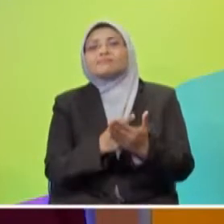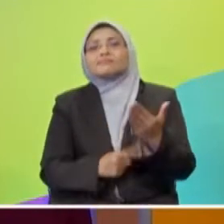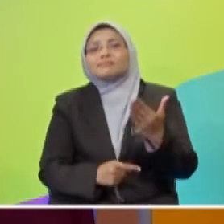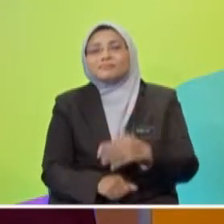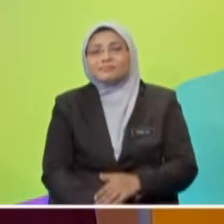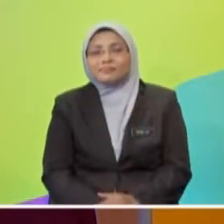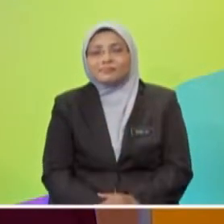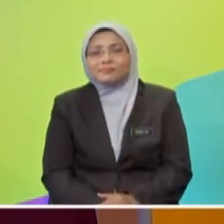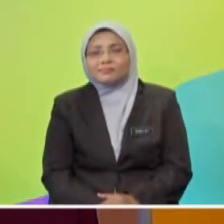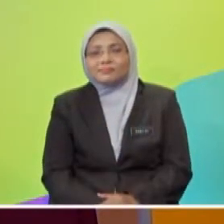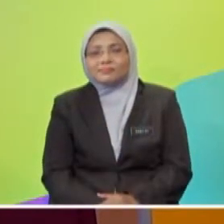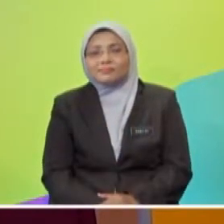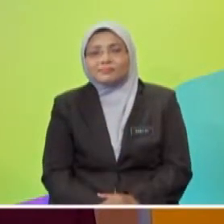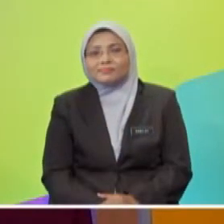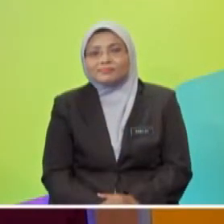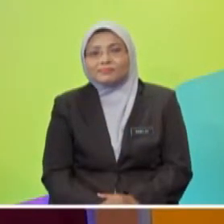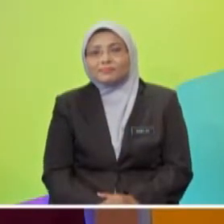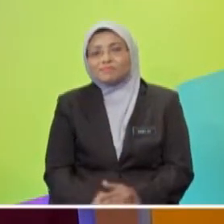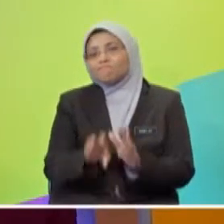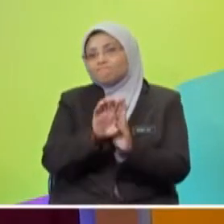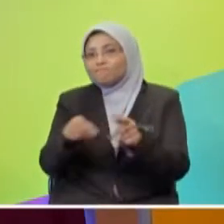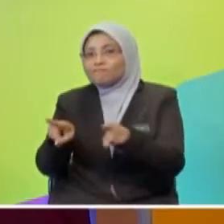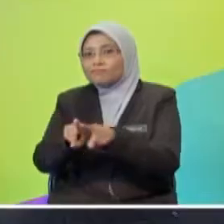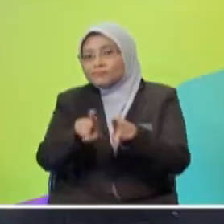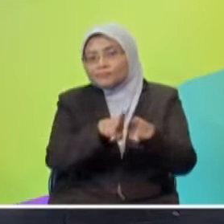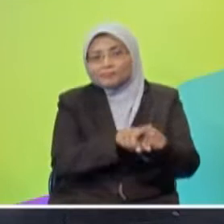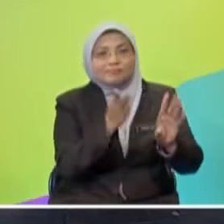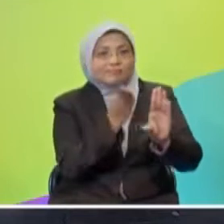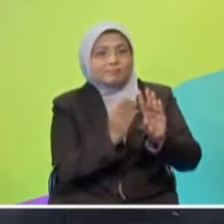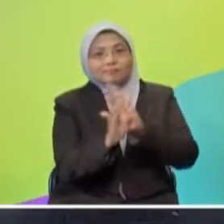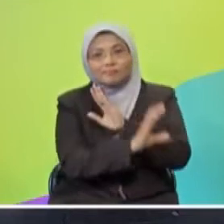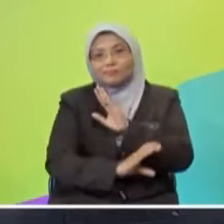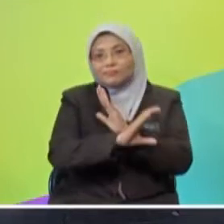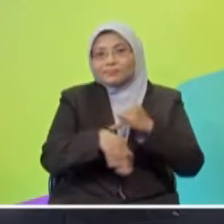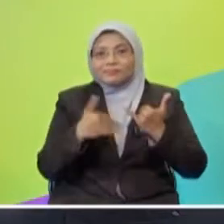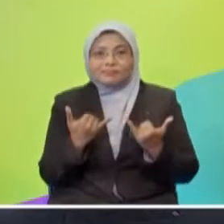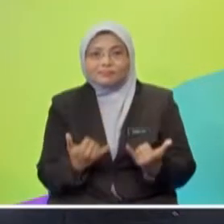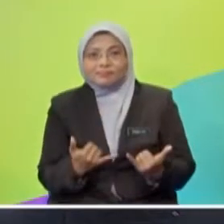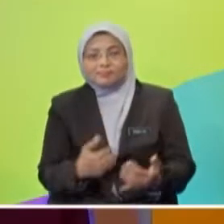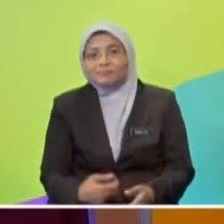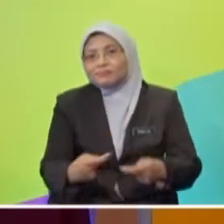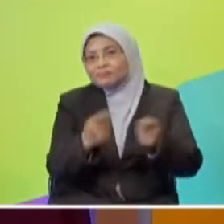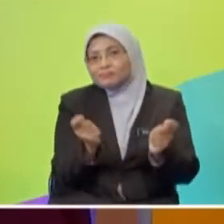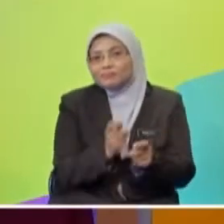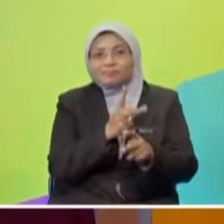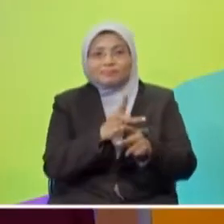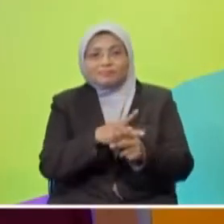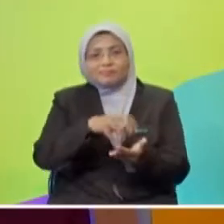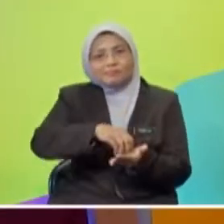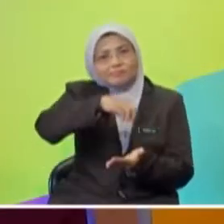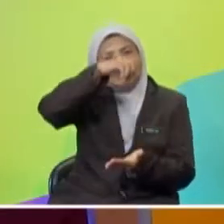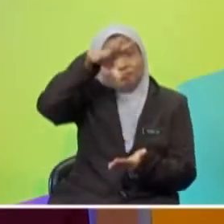iapun macam agar meysila Nah ya tempat Kekayaan Negara disimpannya